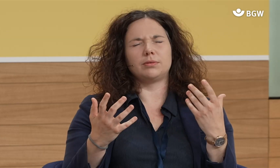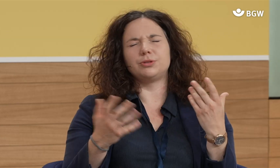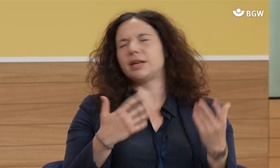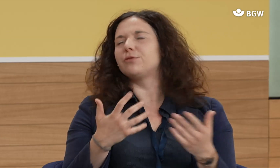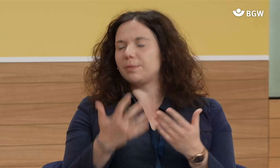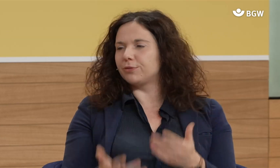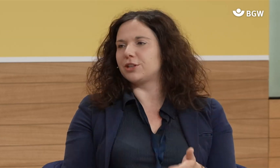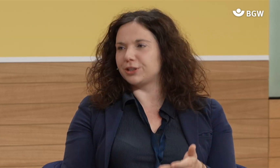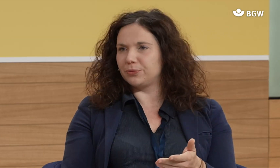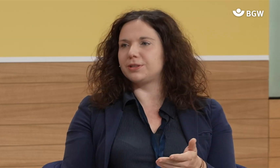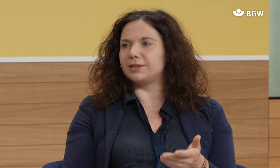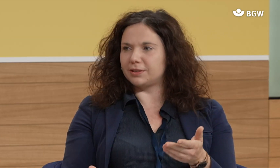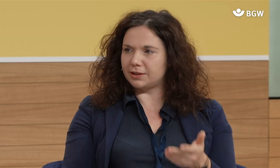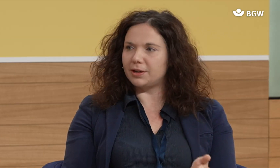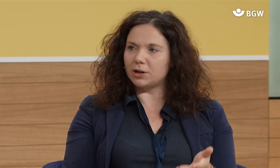die